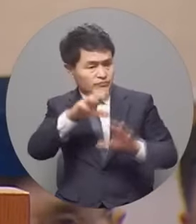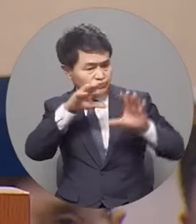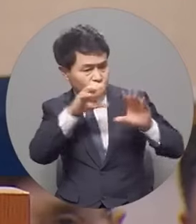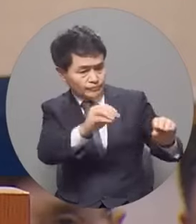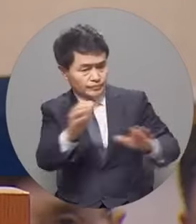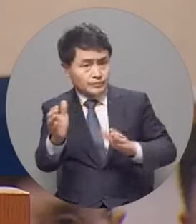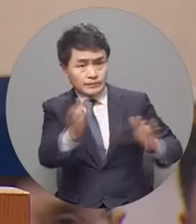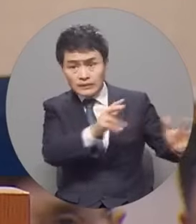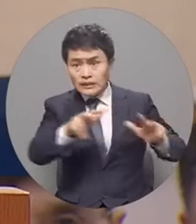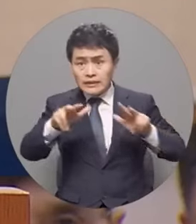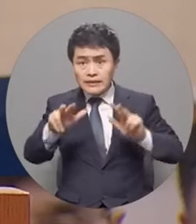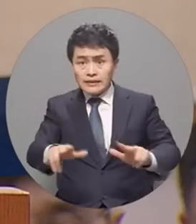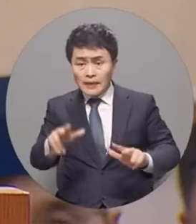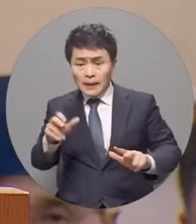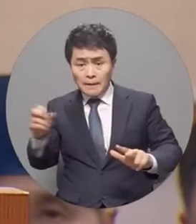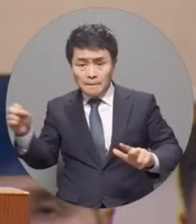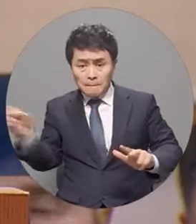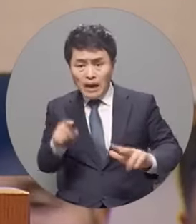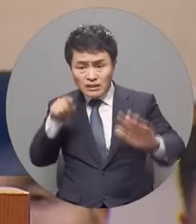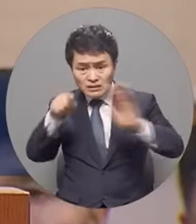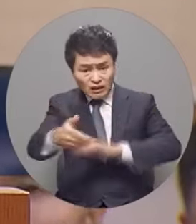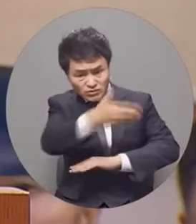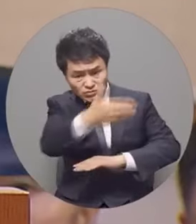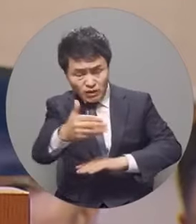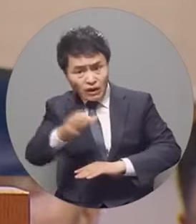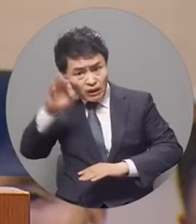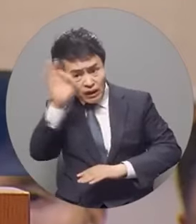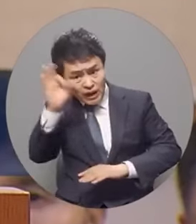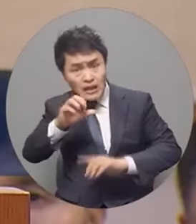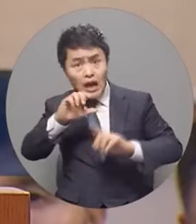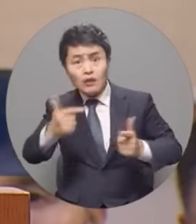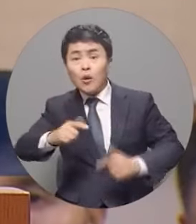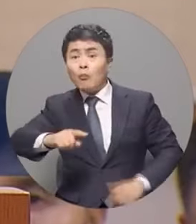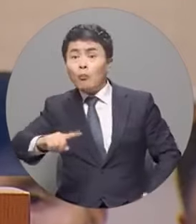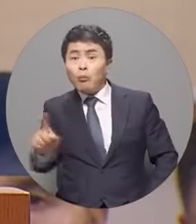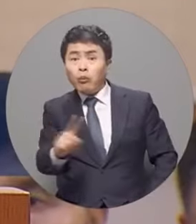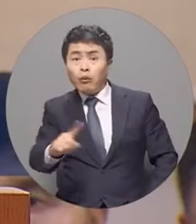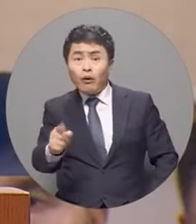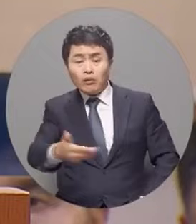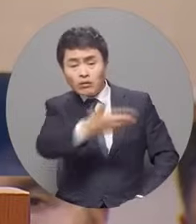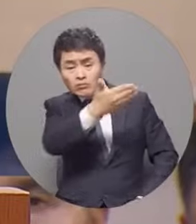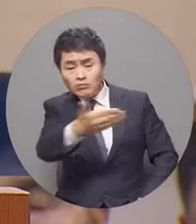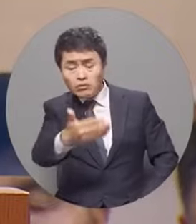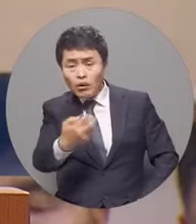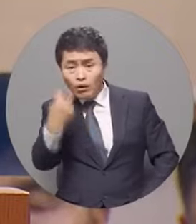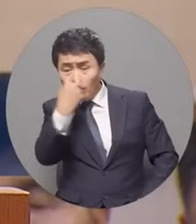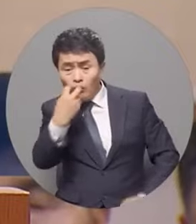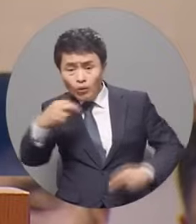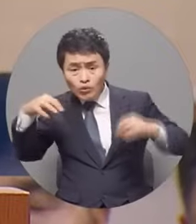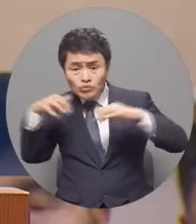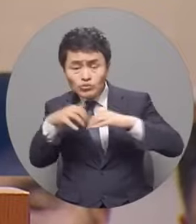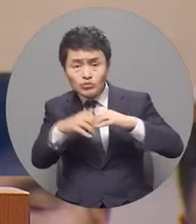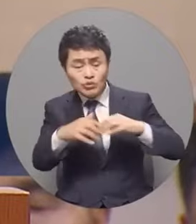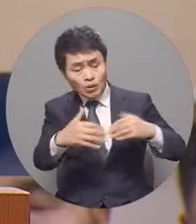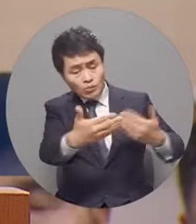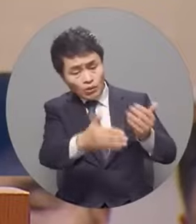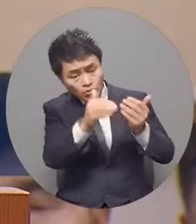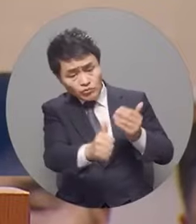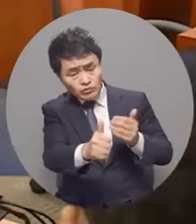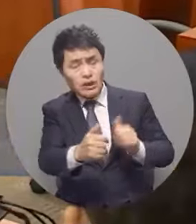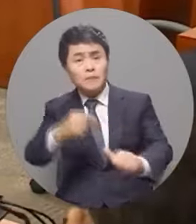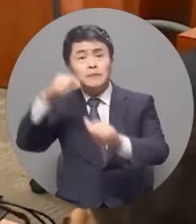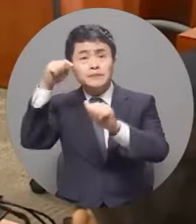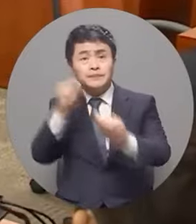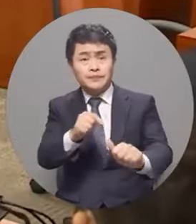중단시키고 지금 빨리 들어가서 수색 안 하고 뭐하냐라고 수중수색 작전을 중대장한테